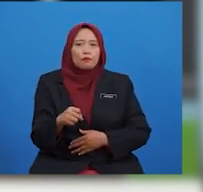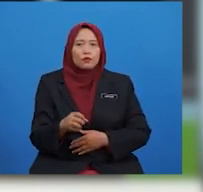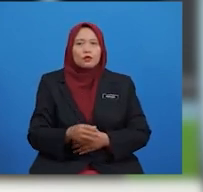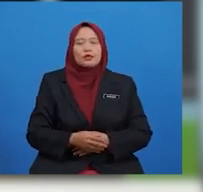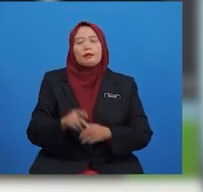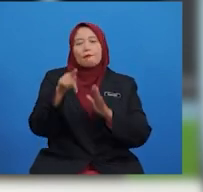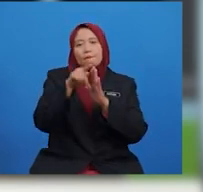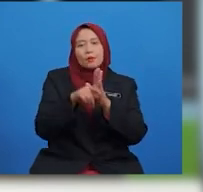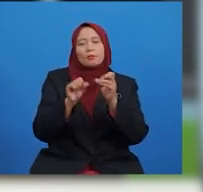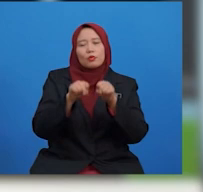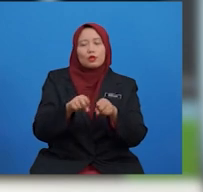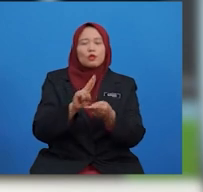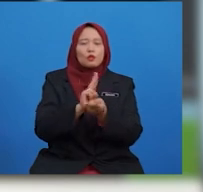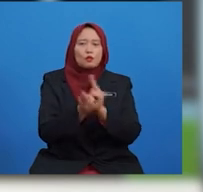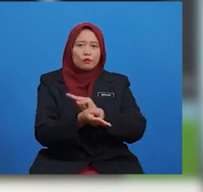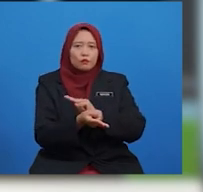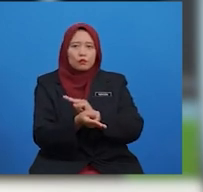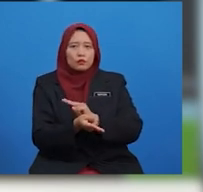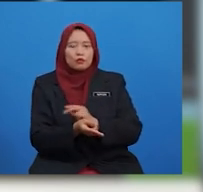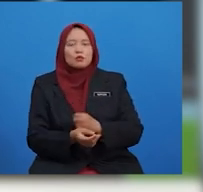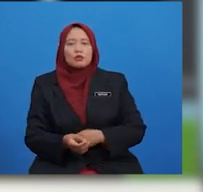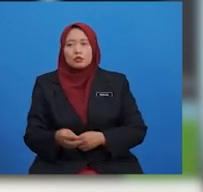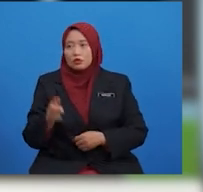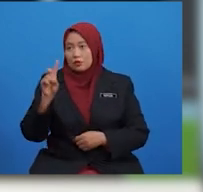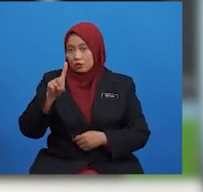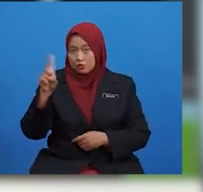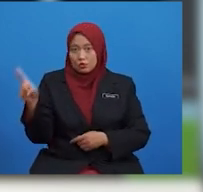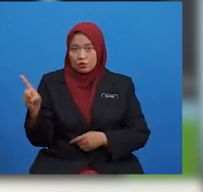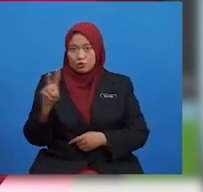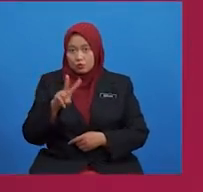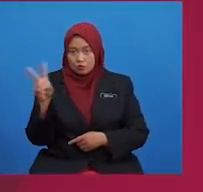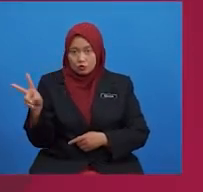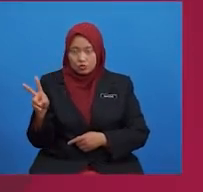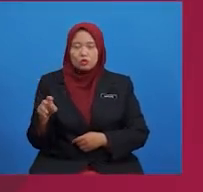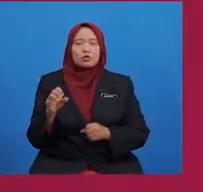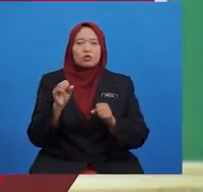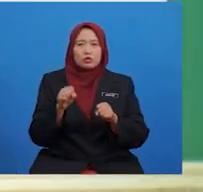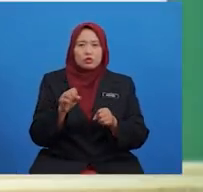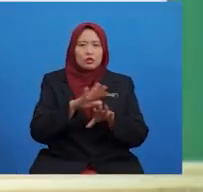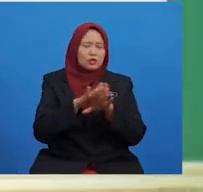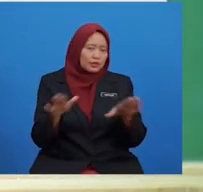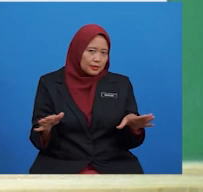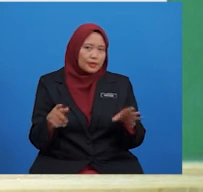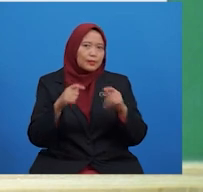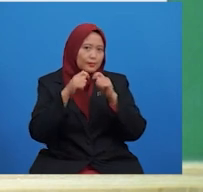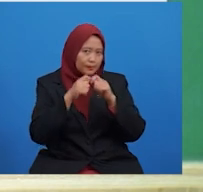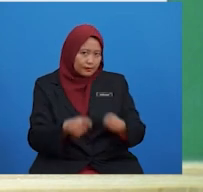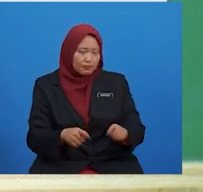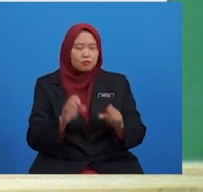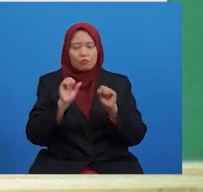memegang nilai yang boleh berubah-ubah atau tidak tetap. Baiklah, murid-murid. Hari